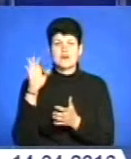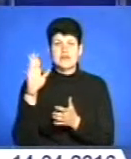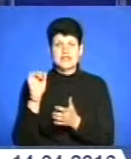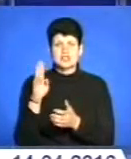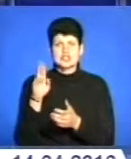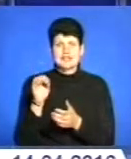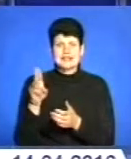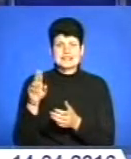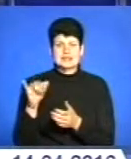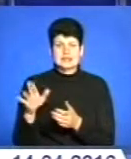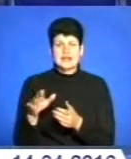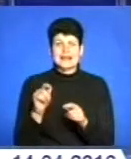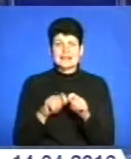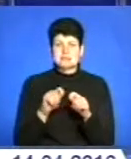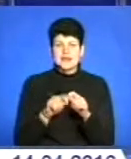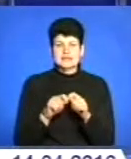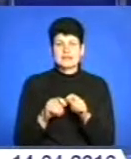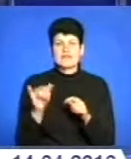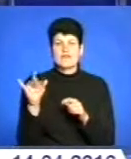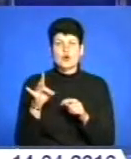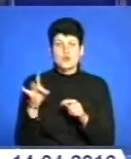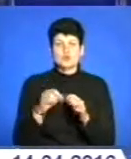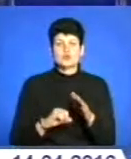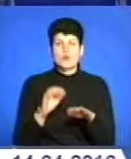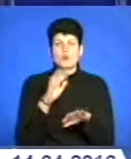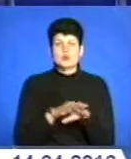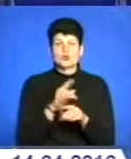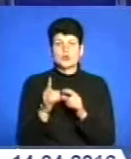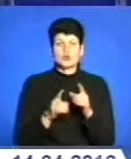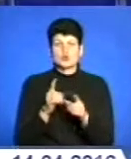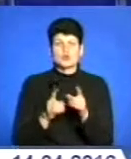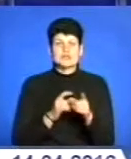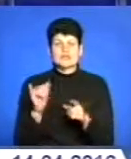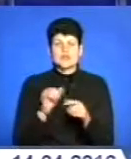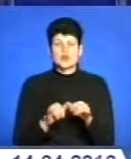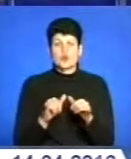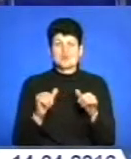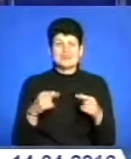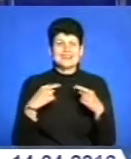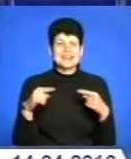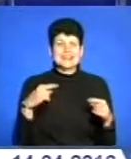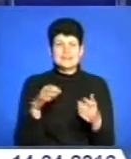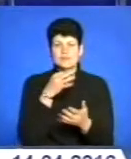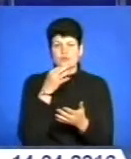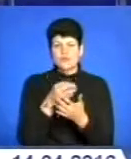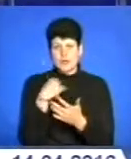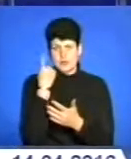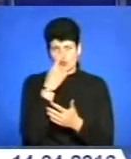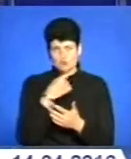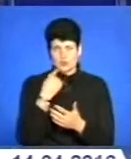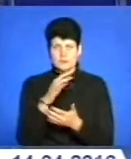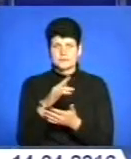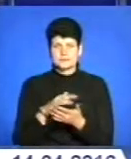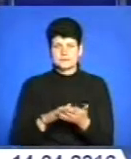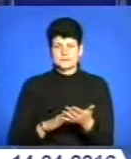Україні, експерти Європейського банку реконструкції та розвитку, Європейського інвестиційного банку та інші відповідальні особи. Подробиці у